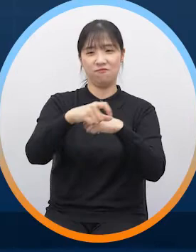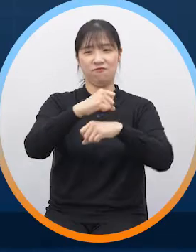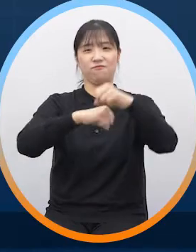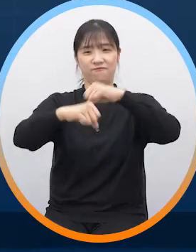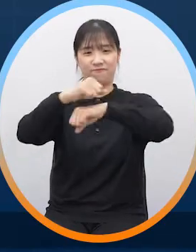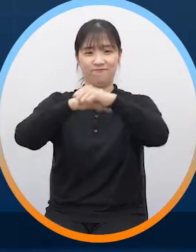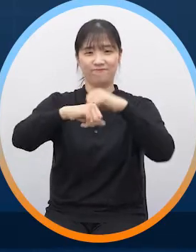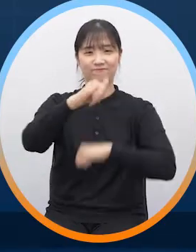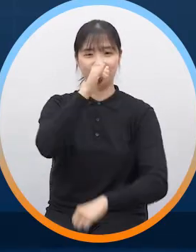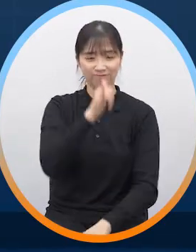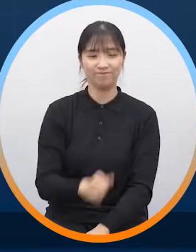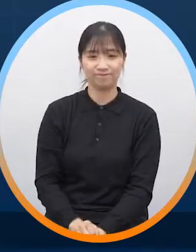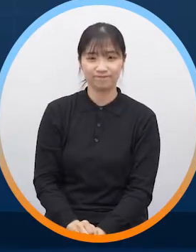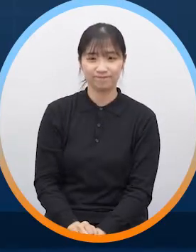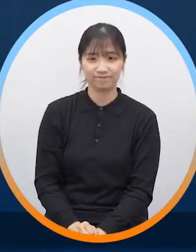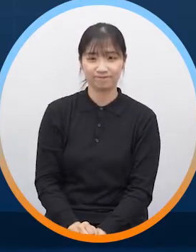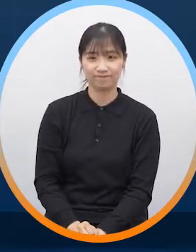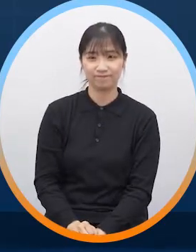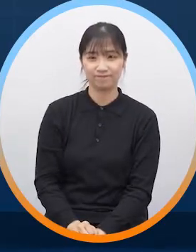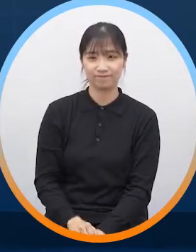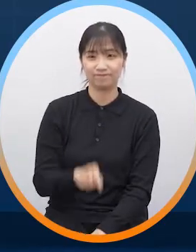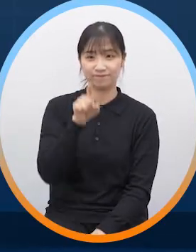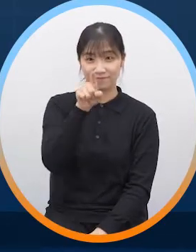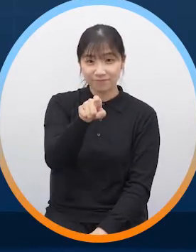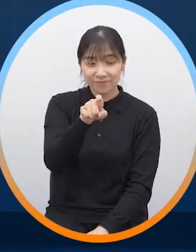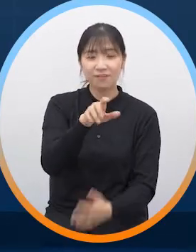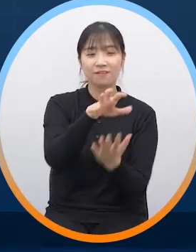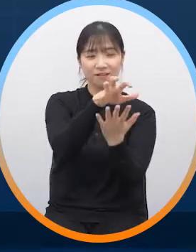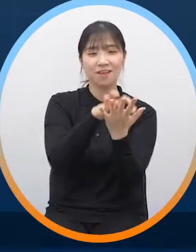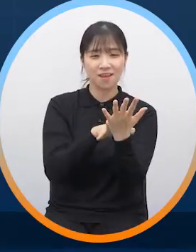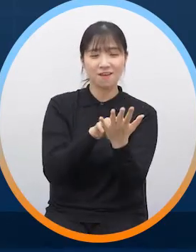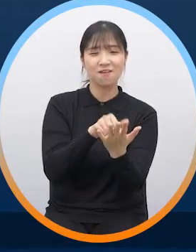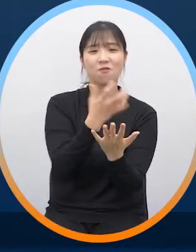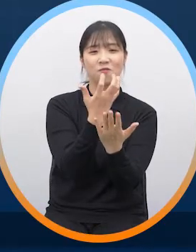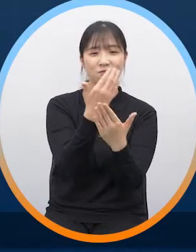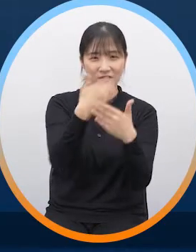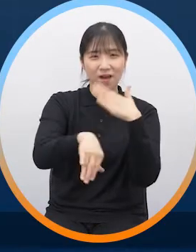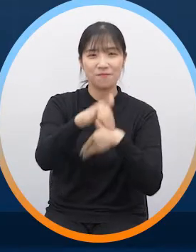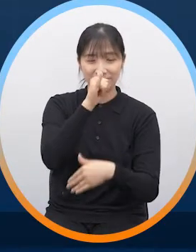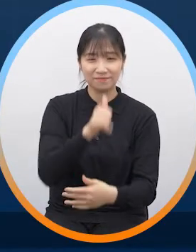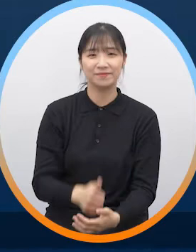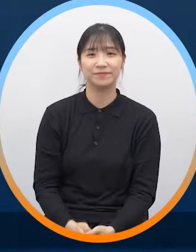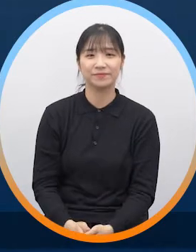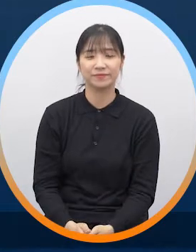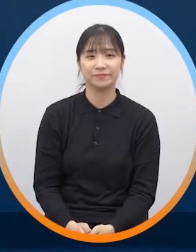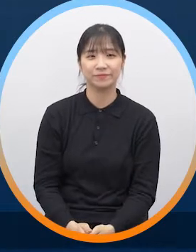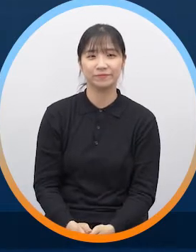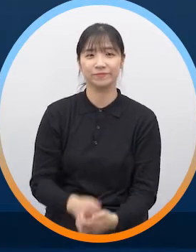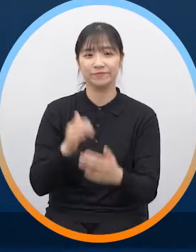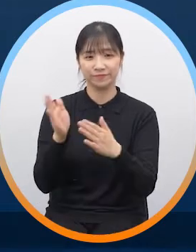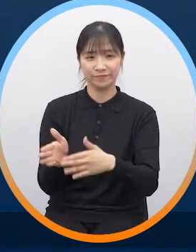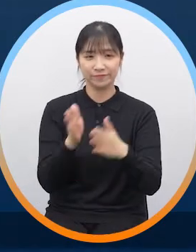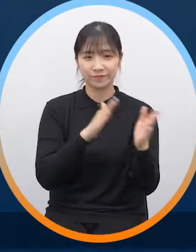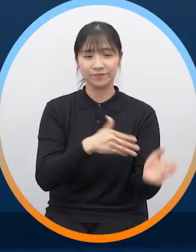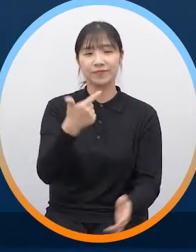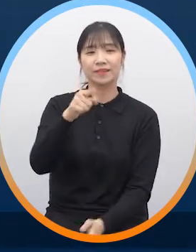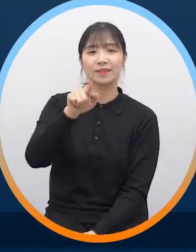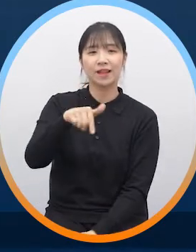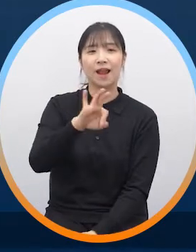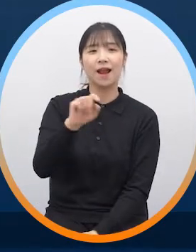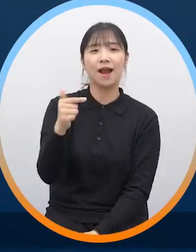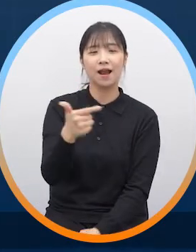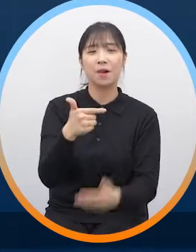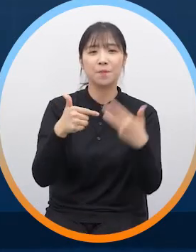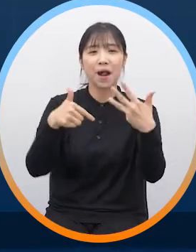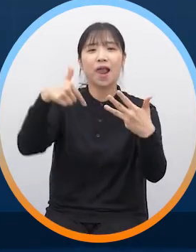오셔가지고 쌓았습니다. 그것은 다 이제 기록에 있는 거고요. 자, 그러면 나간